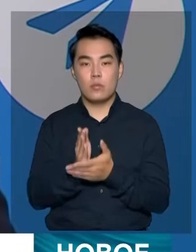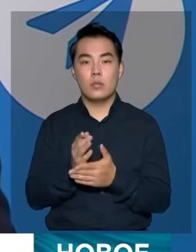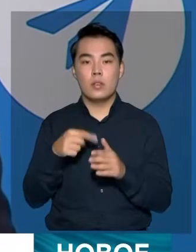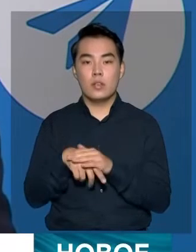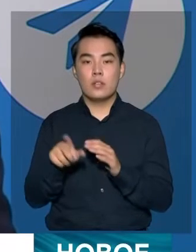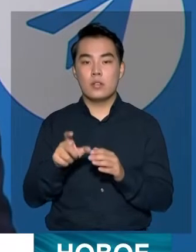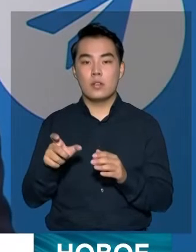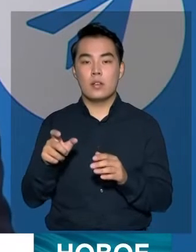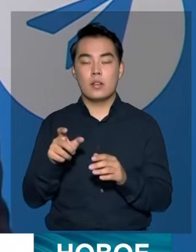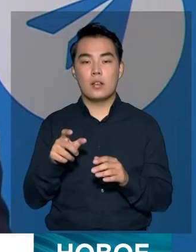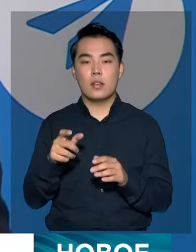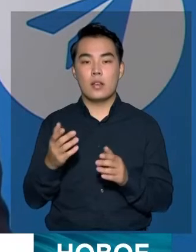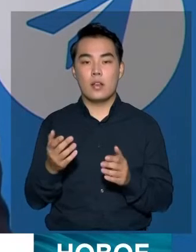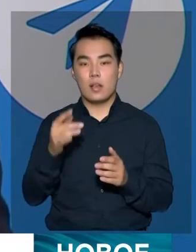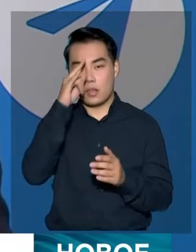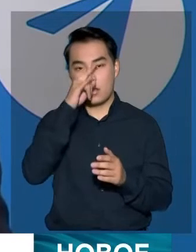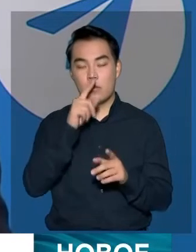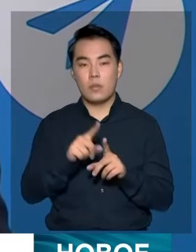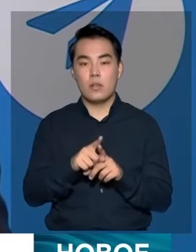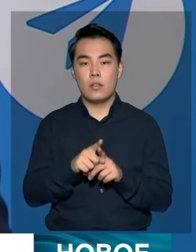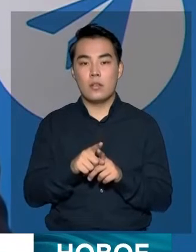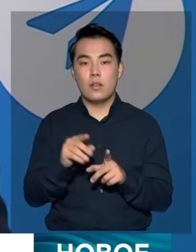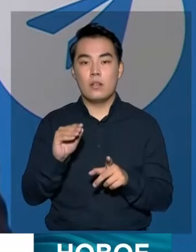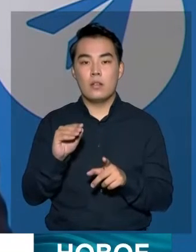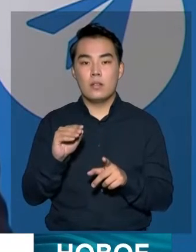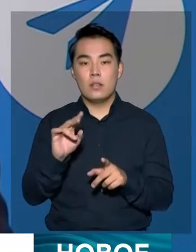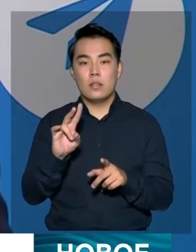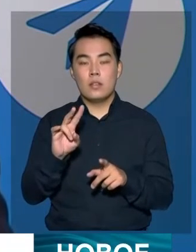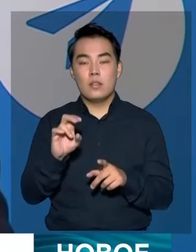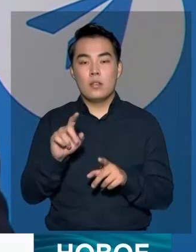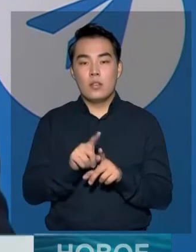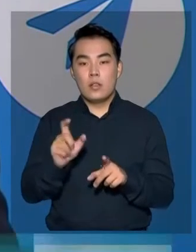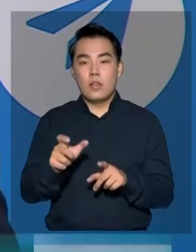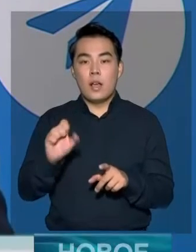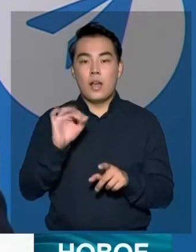Республики Казахстан, тем самым будет обеспечиваться формат народного IPO.